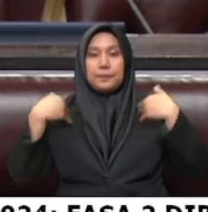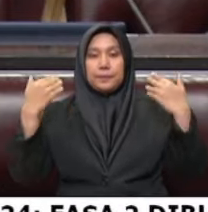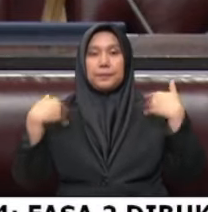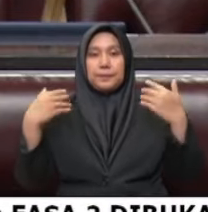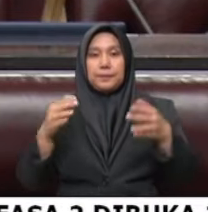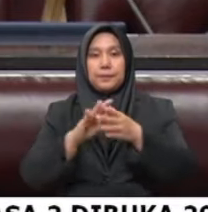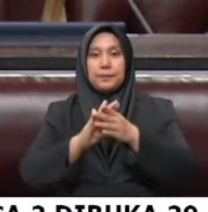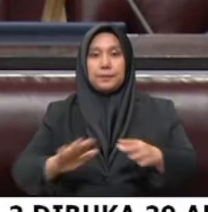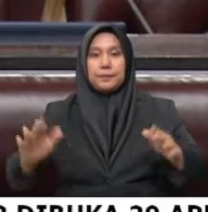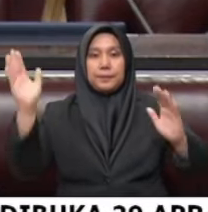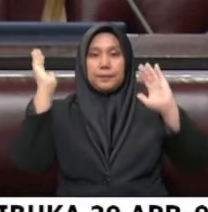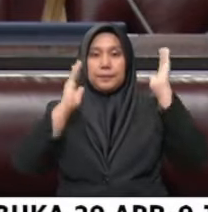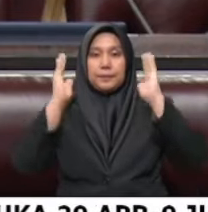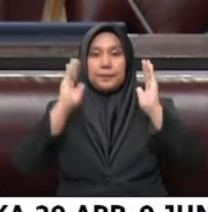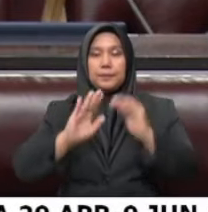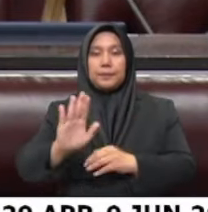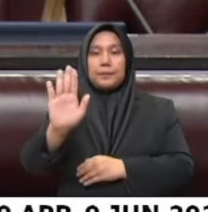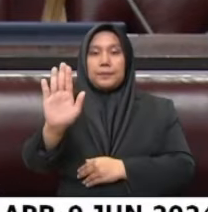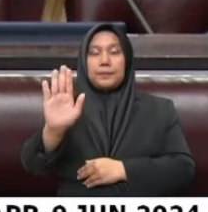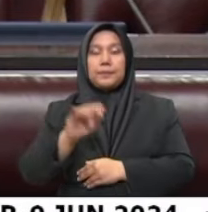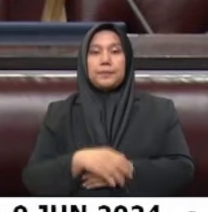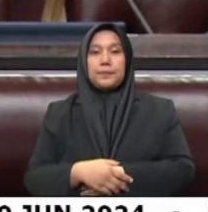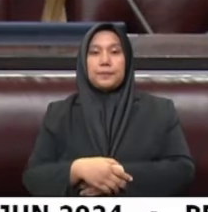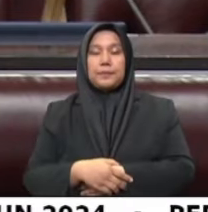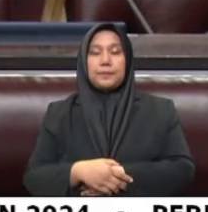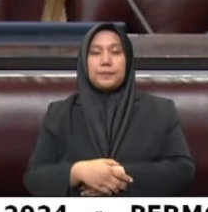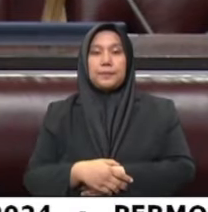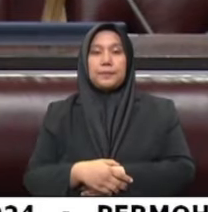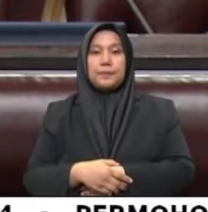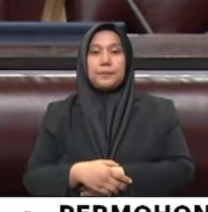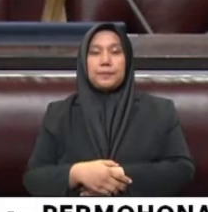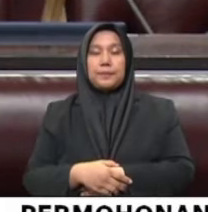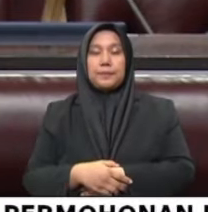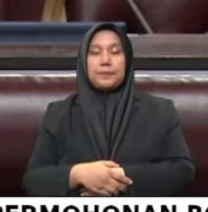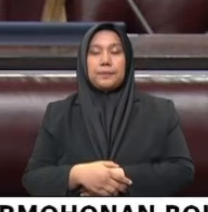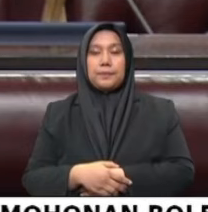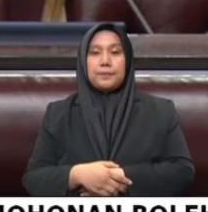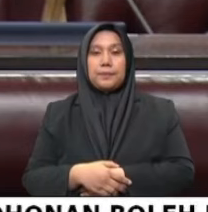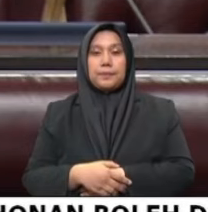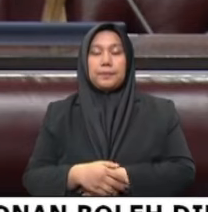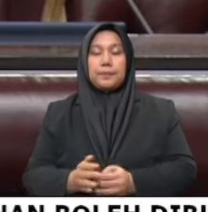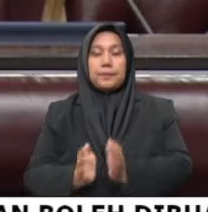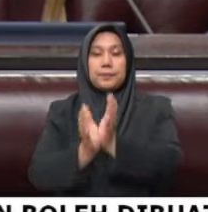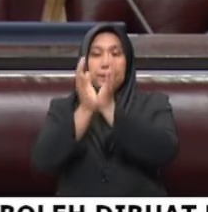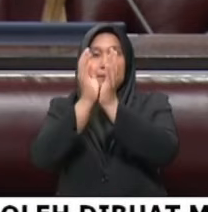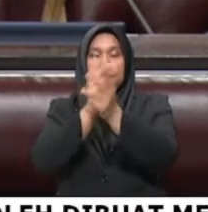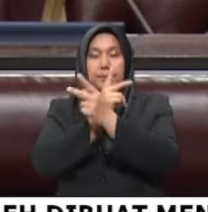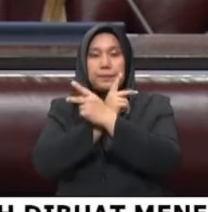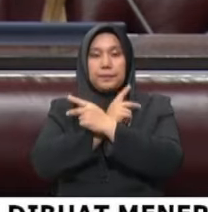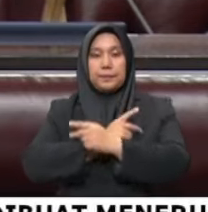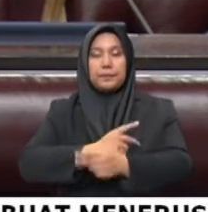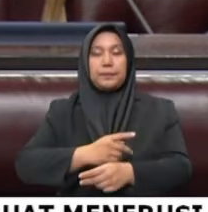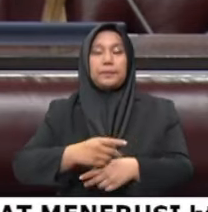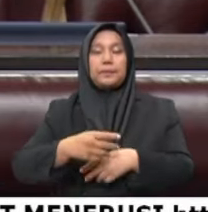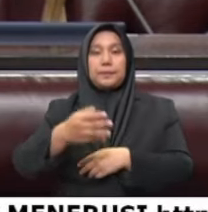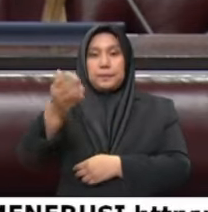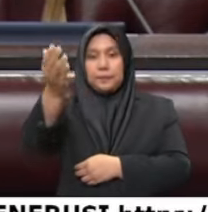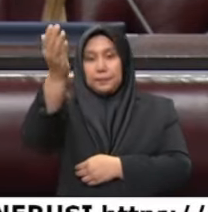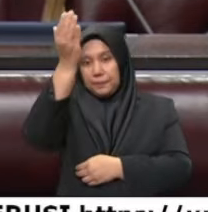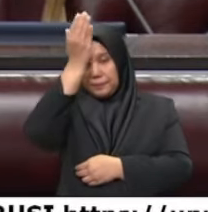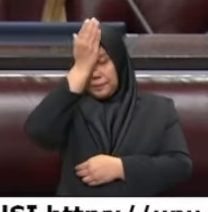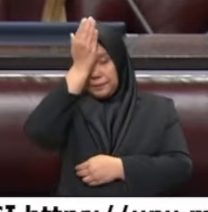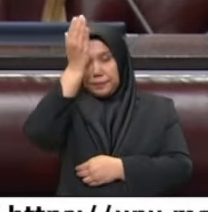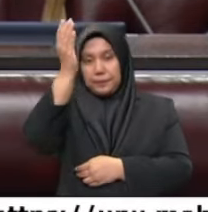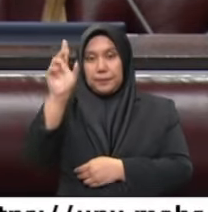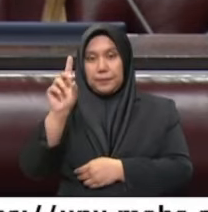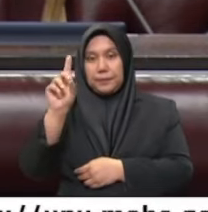dan salam Malaysia Madani. Pertamanya, saya menjunjung kasih dan merafak sembah setinggi-tinggi tahniah Bahawa Duli